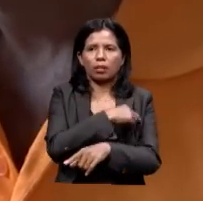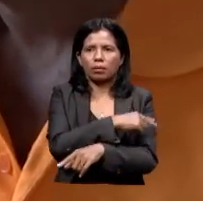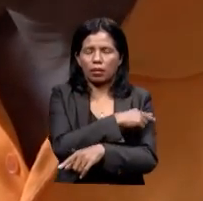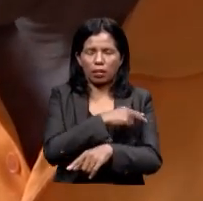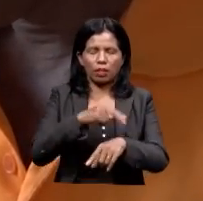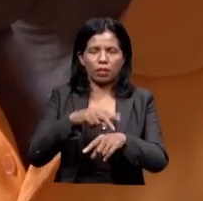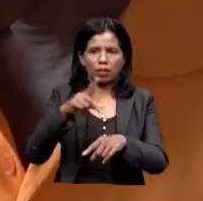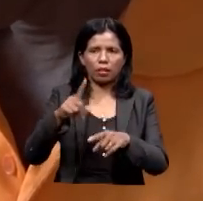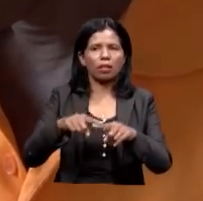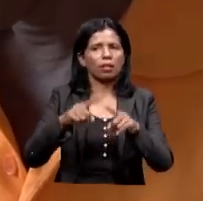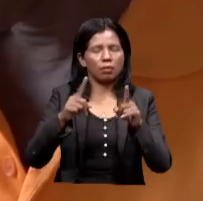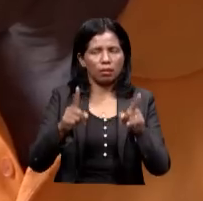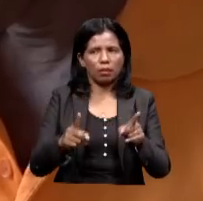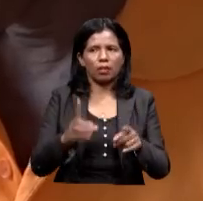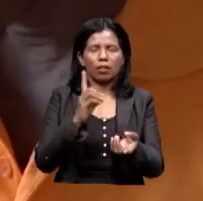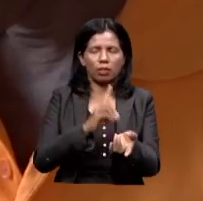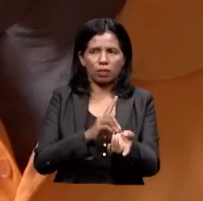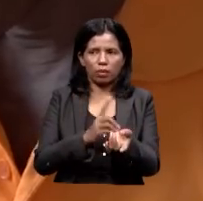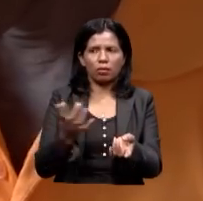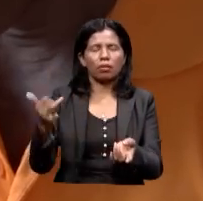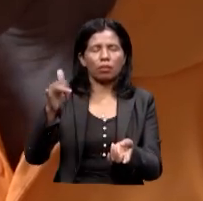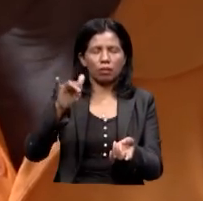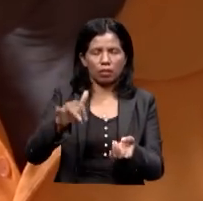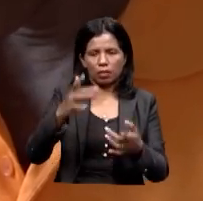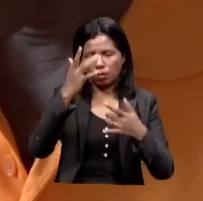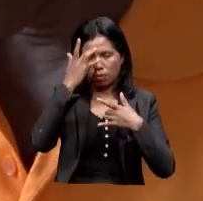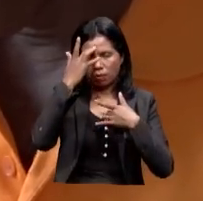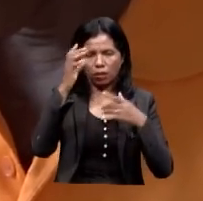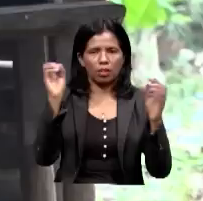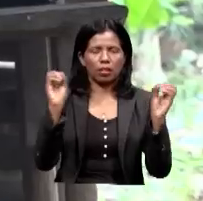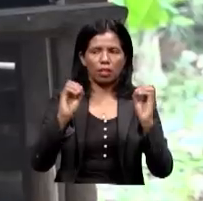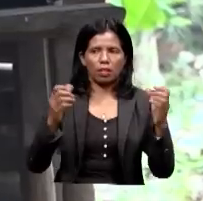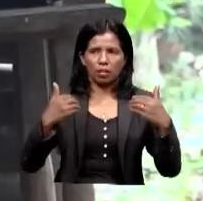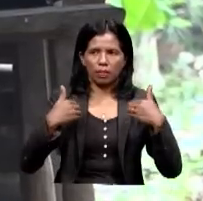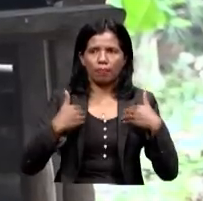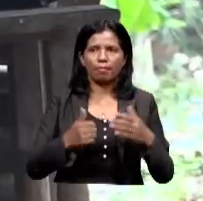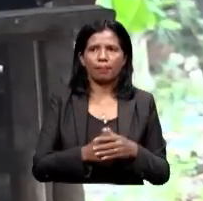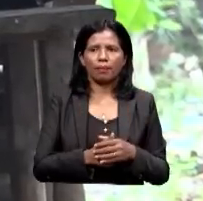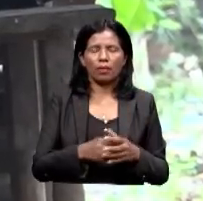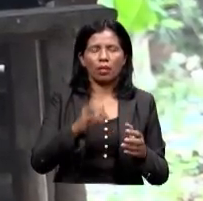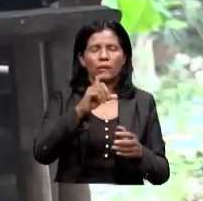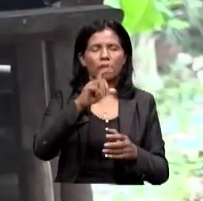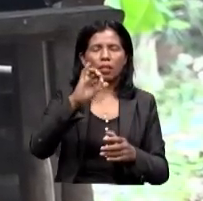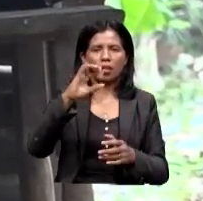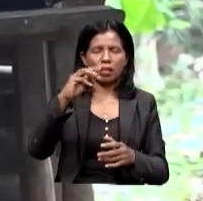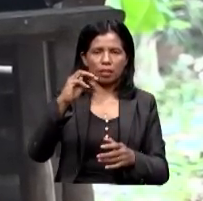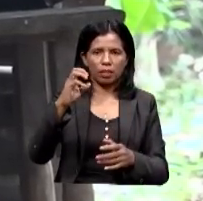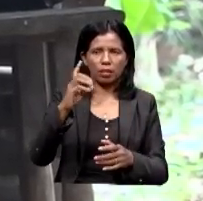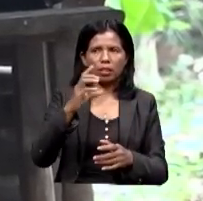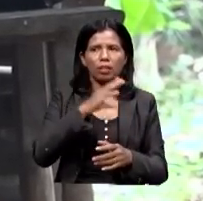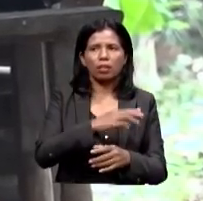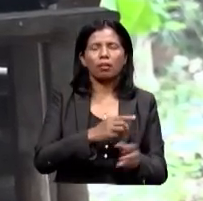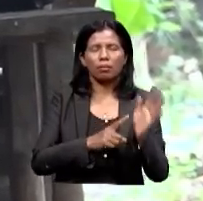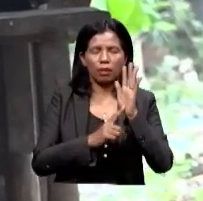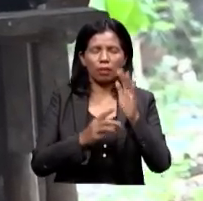Valadares maybe dr. Sira Dehang mora sla iha nune olandino ba konsulta fal ia madre